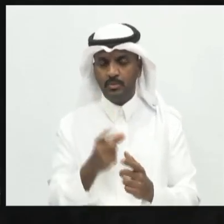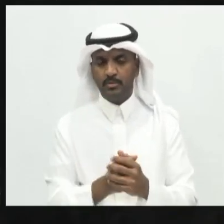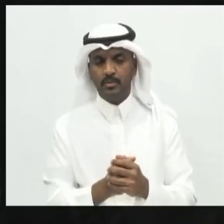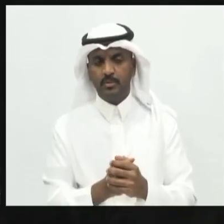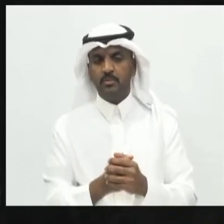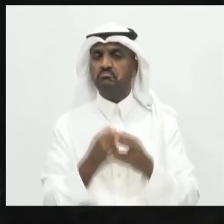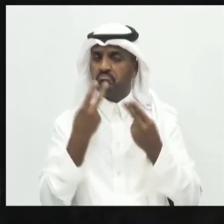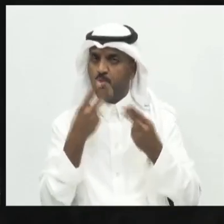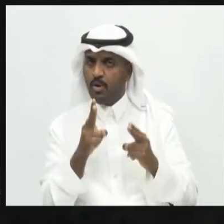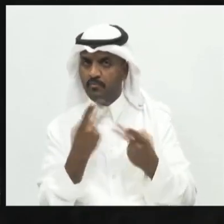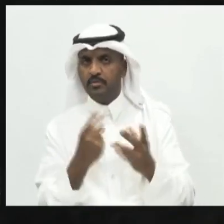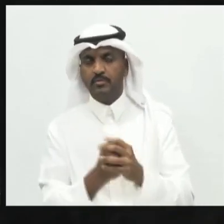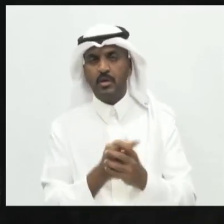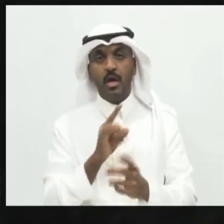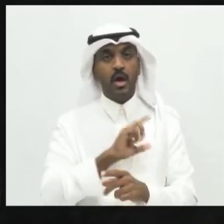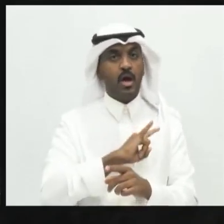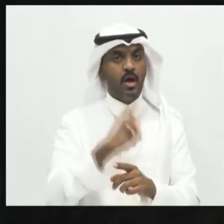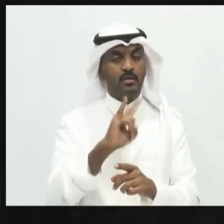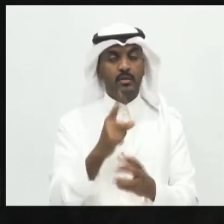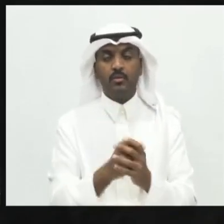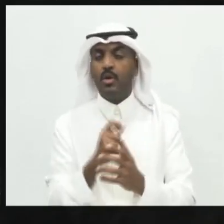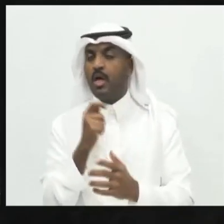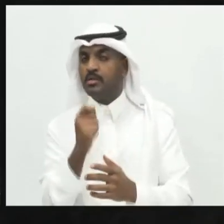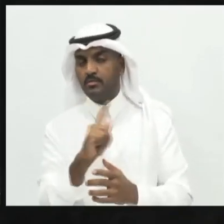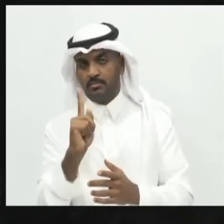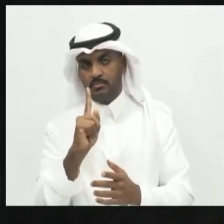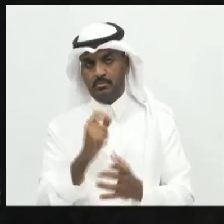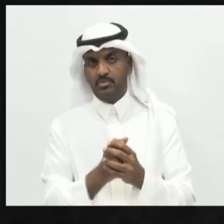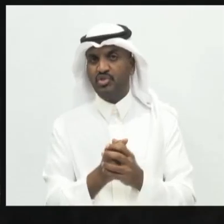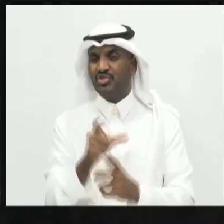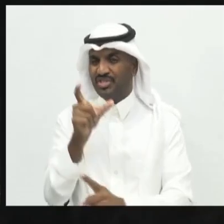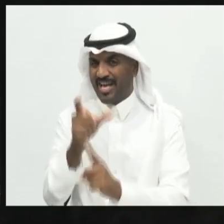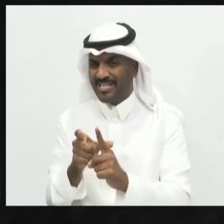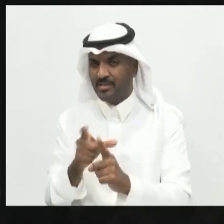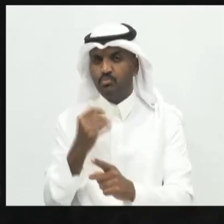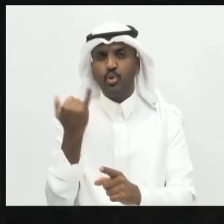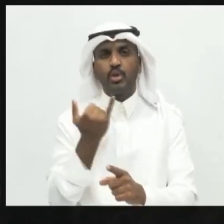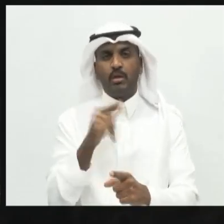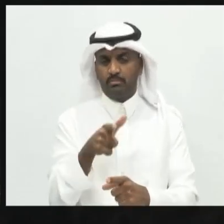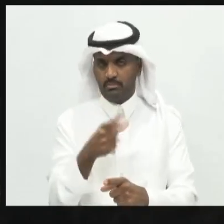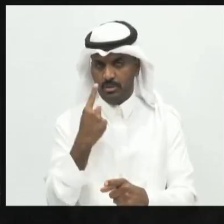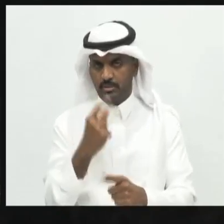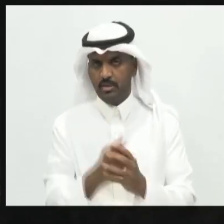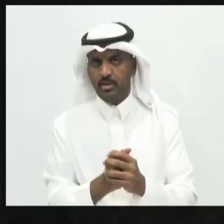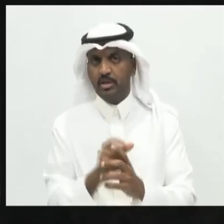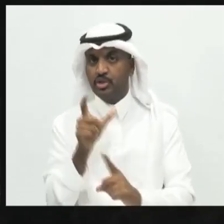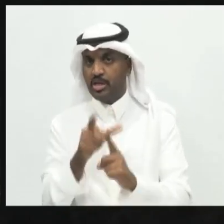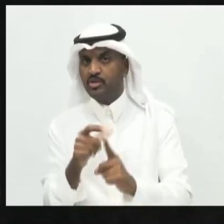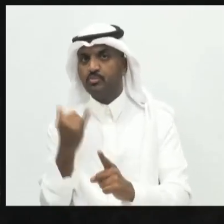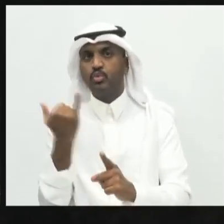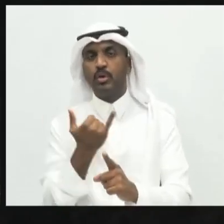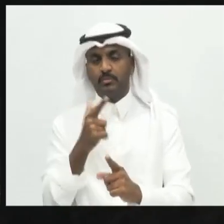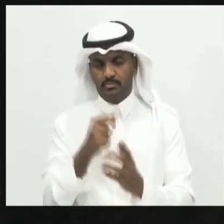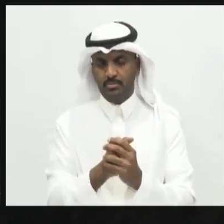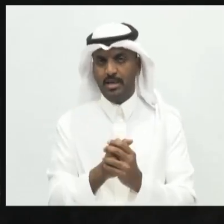فيذ له الشخص غير ذلك هذا هو الاصل طيب المضطر المضطر الان قلنا المضطر له احكام خاصه